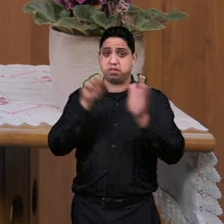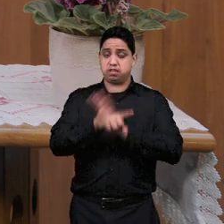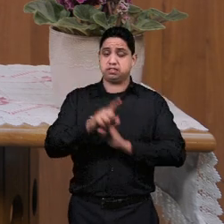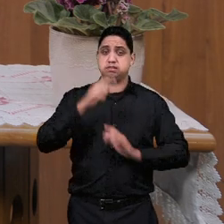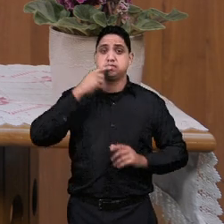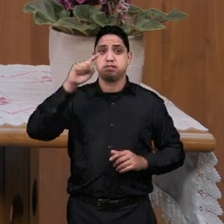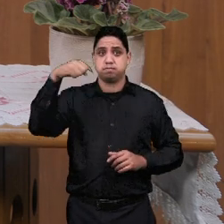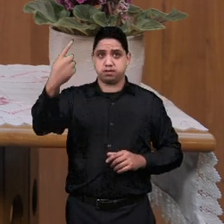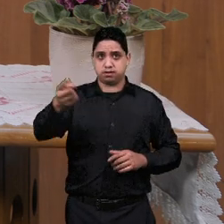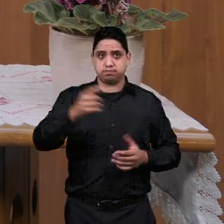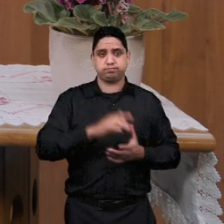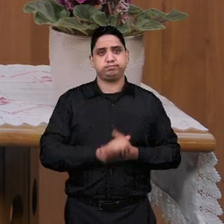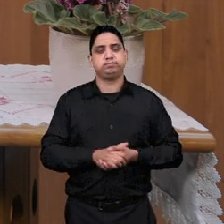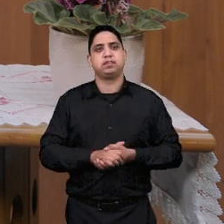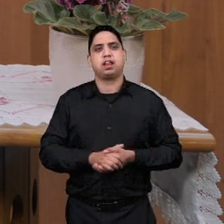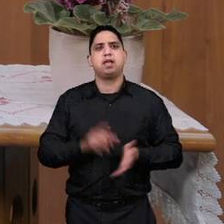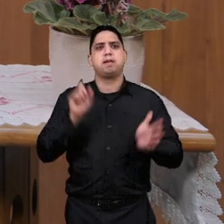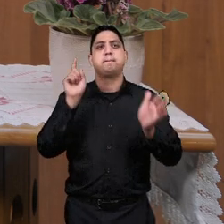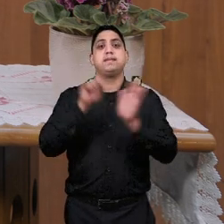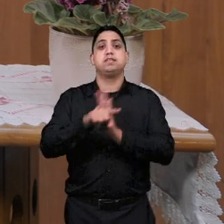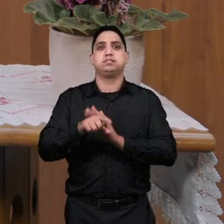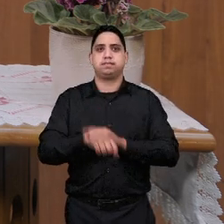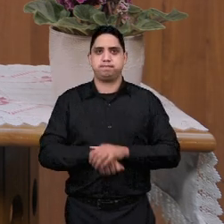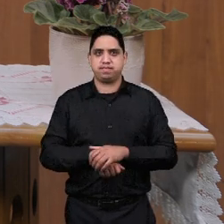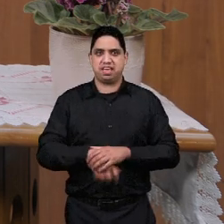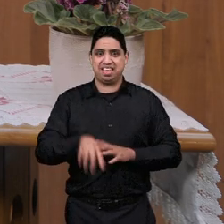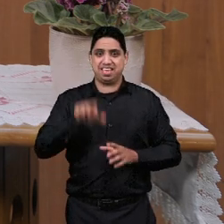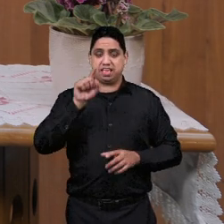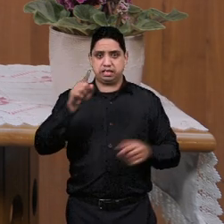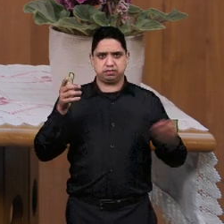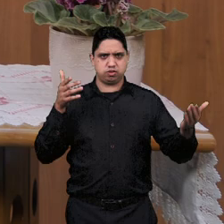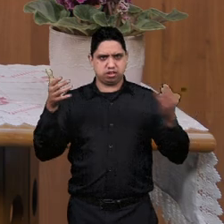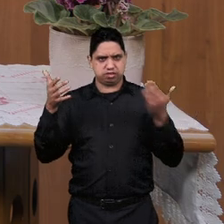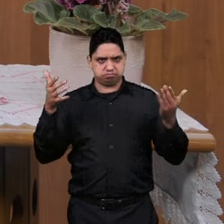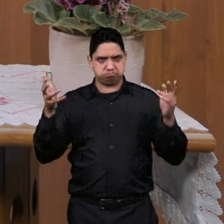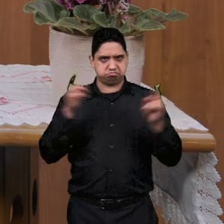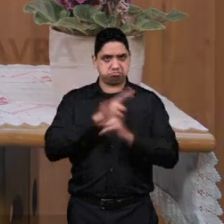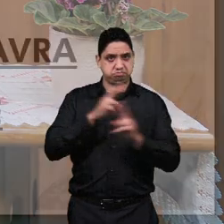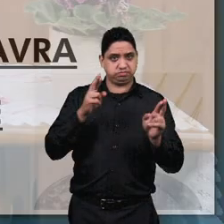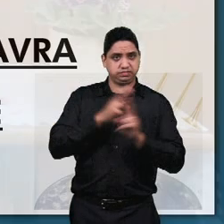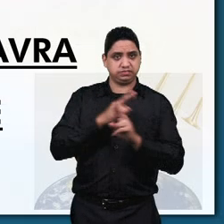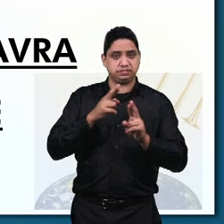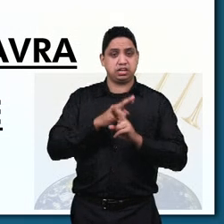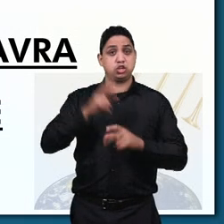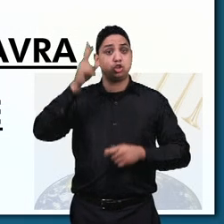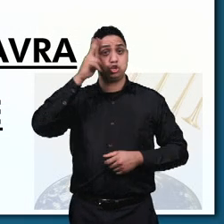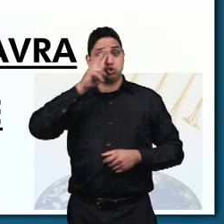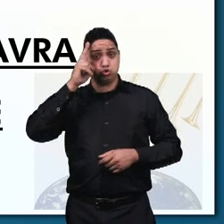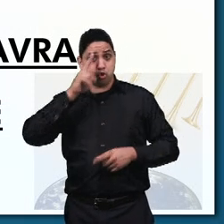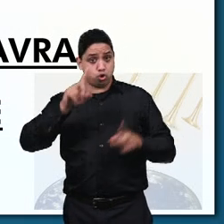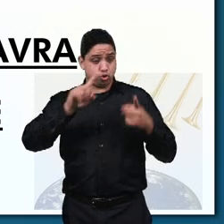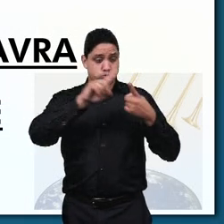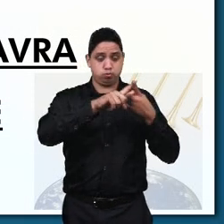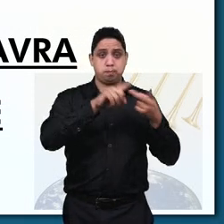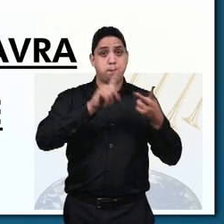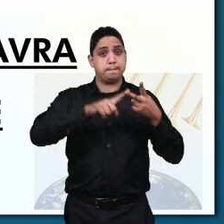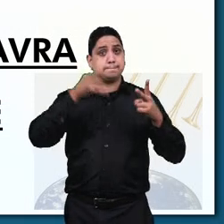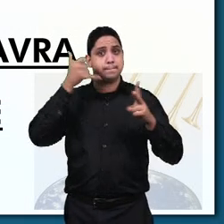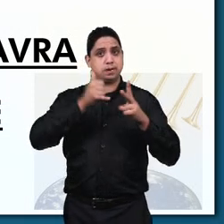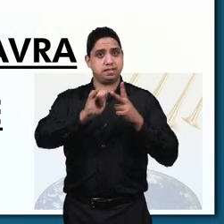la suivante. Faites un parallèle historique et prophétique de quelques secrets